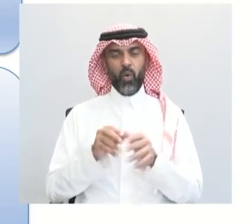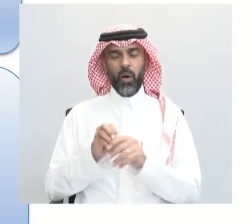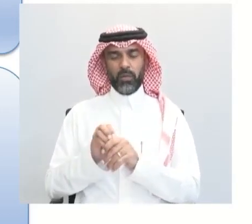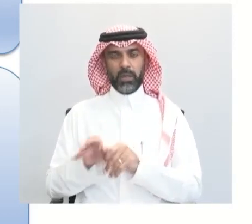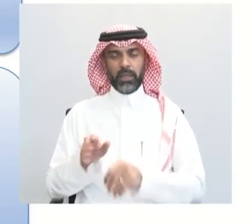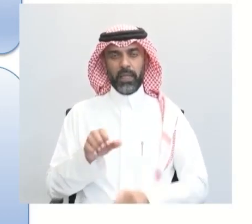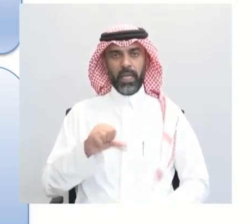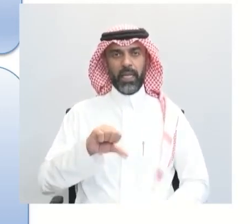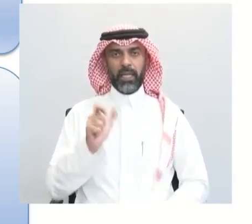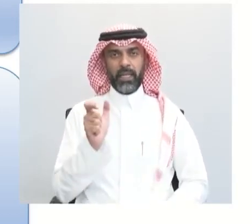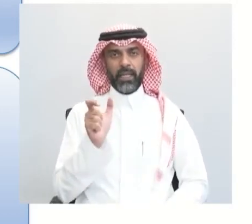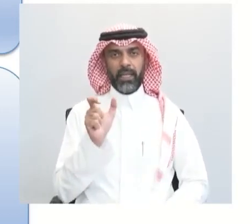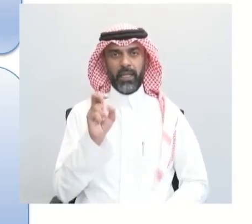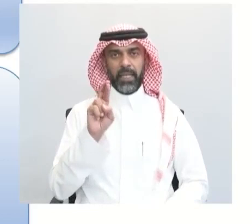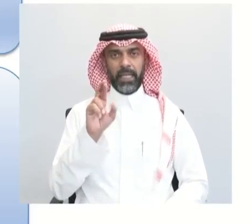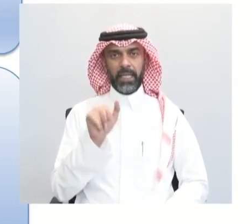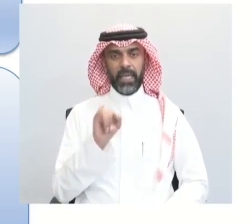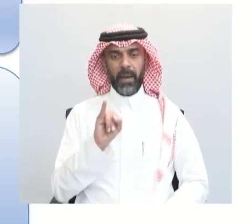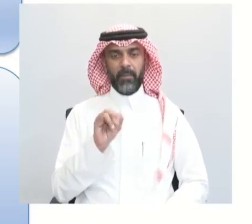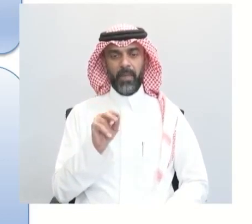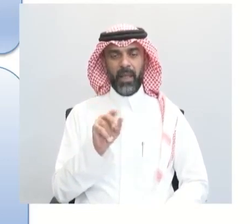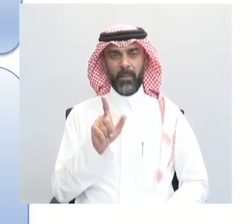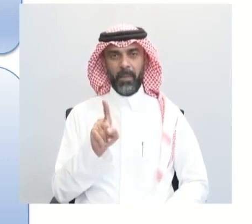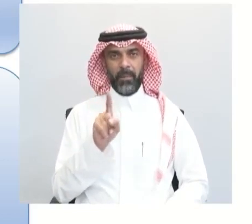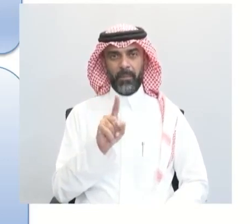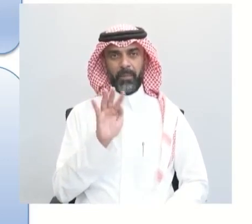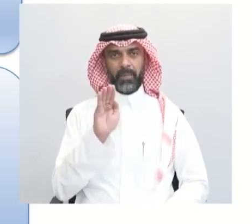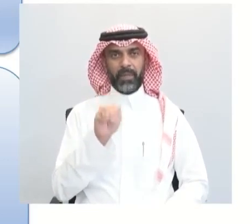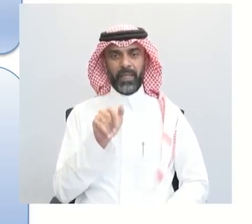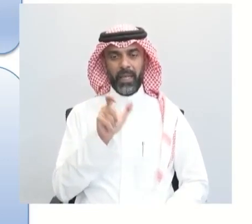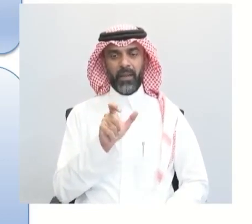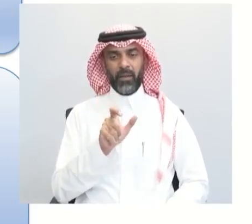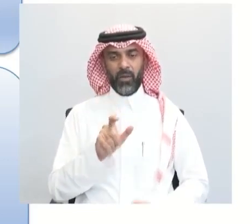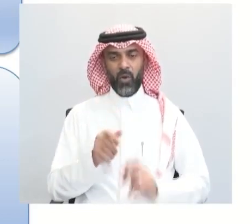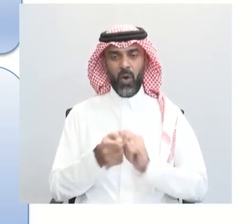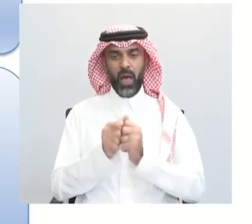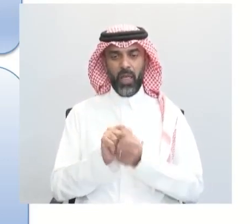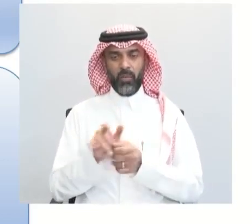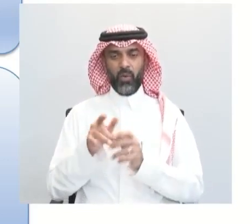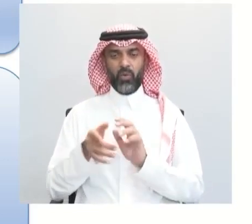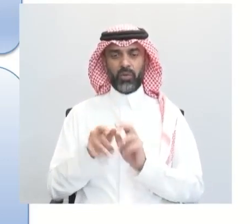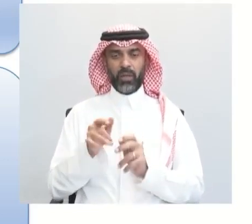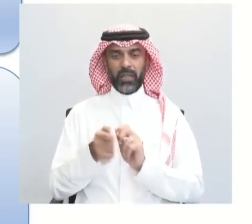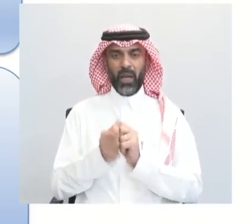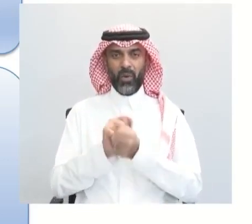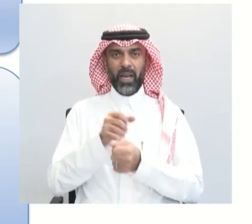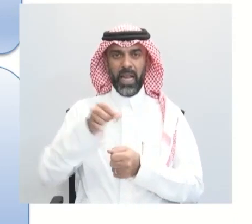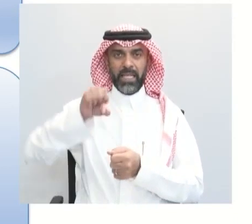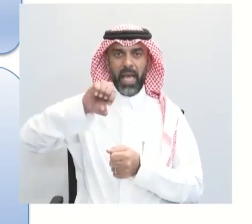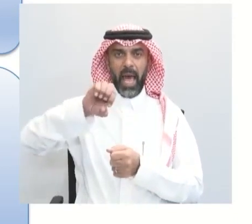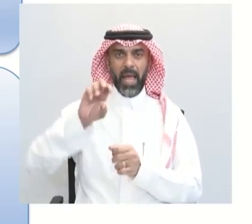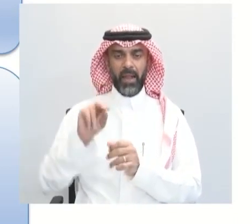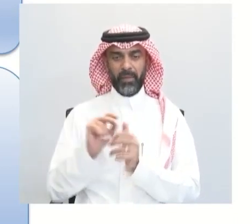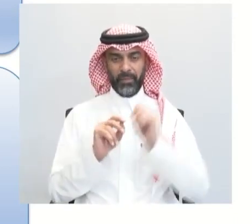يعمل على هضم البروتينات ويصبح الغذاء سائل كثيف ونسميه الكيموس اذا في الشك الاول كان هنالك